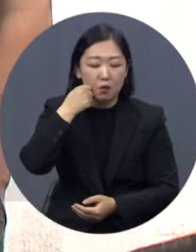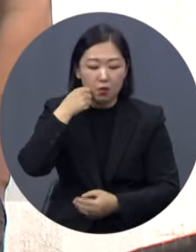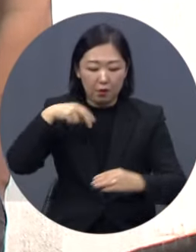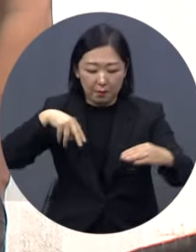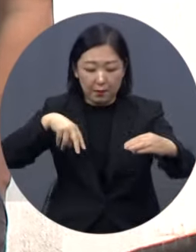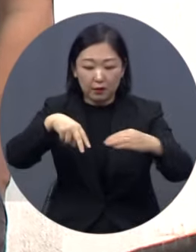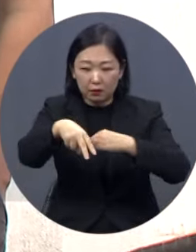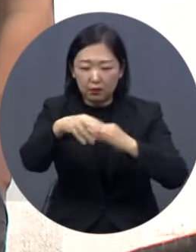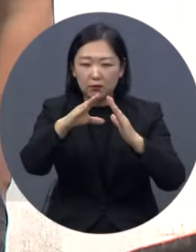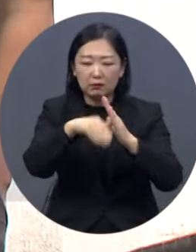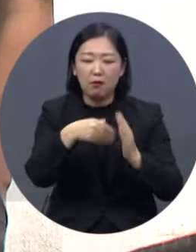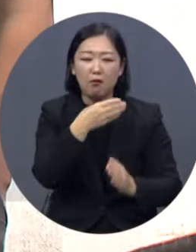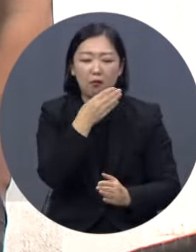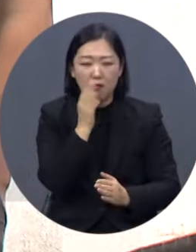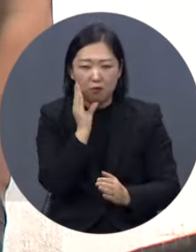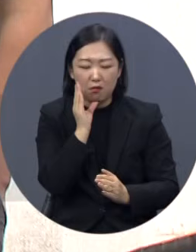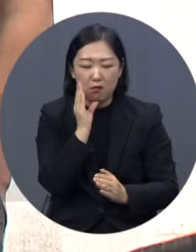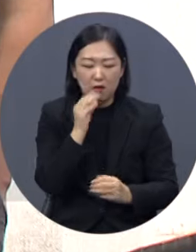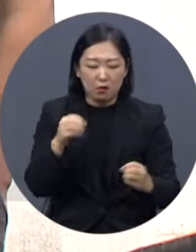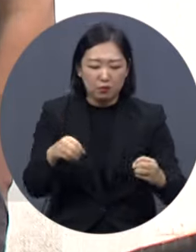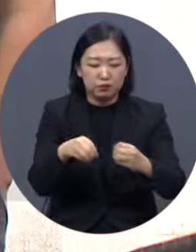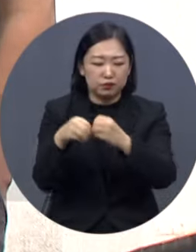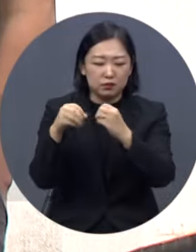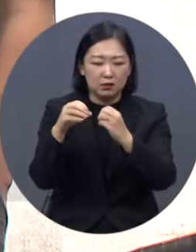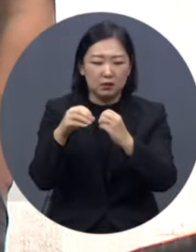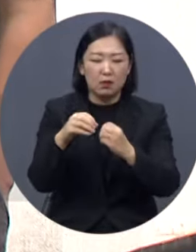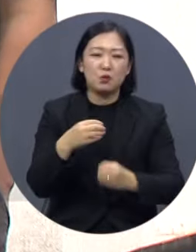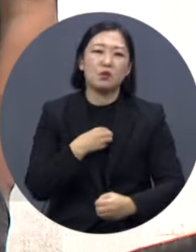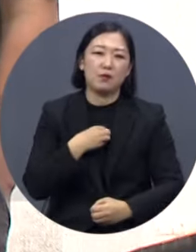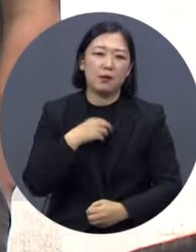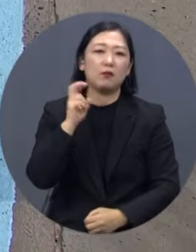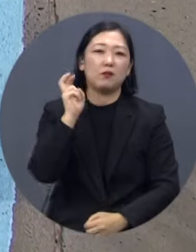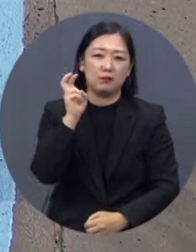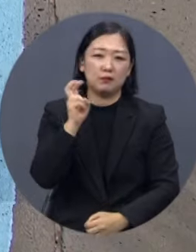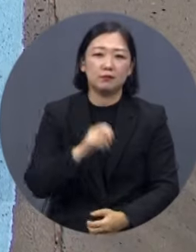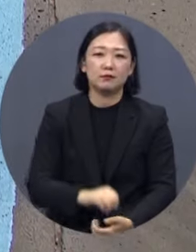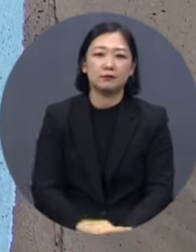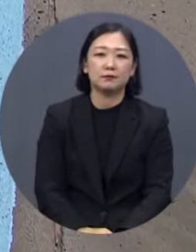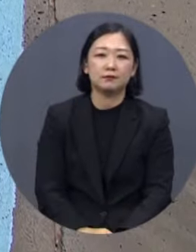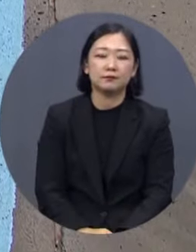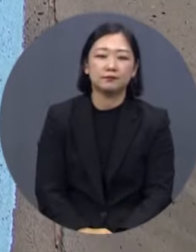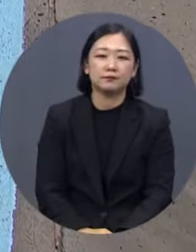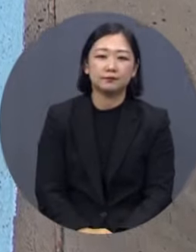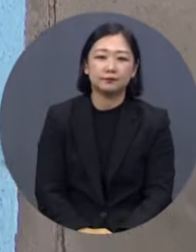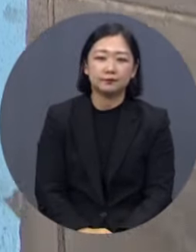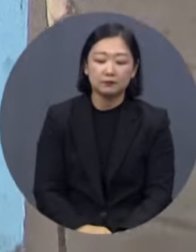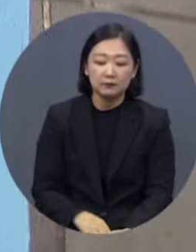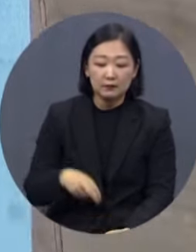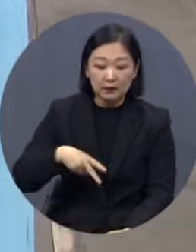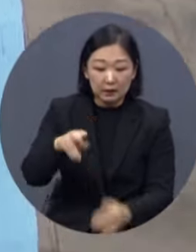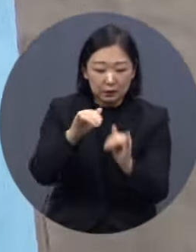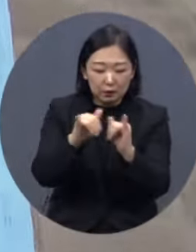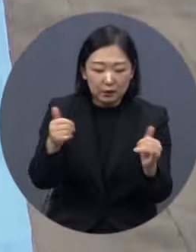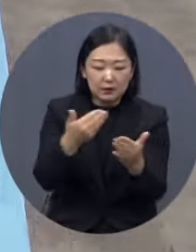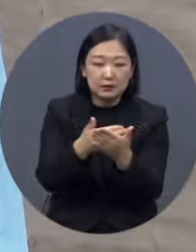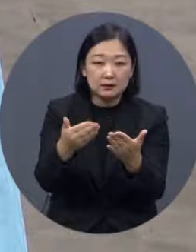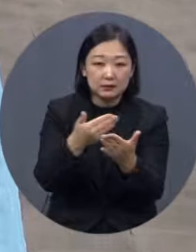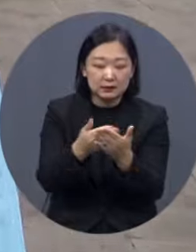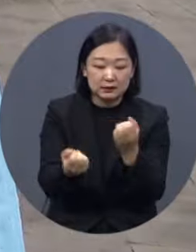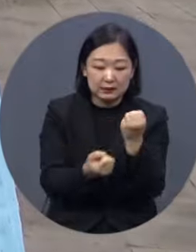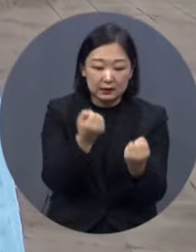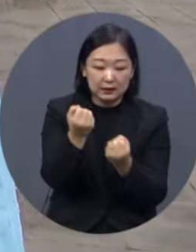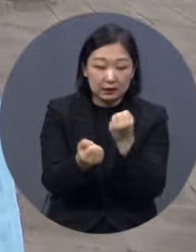서로 오니까 어르신들이나 이런 분들 부딪히면 또 위험할 것 같기도 하고. 인도 한가운데 그려진